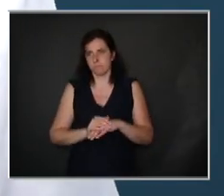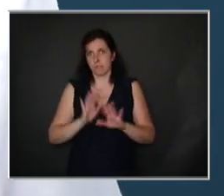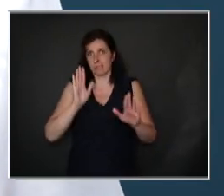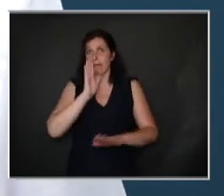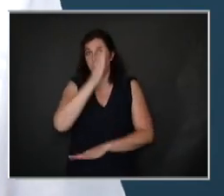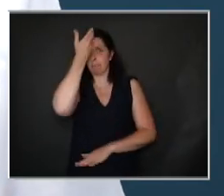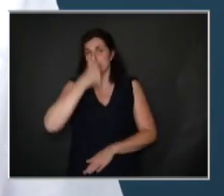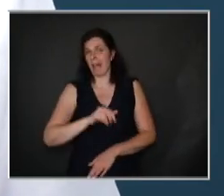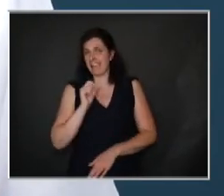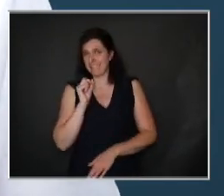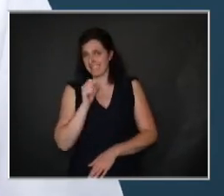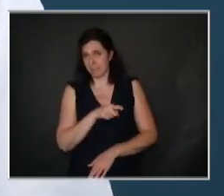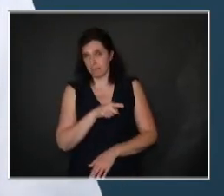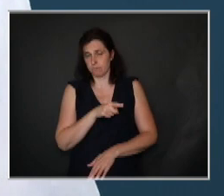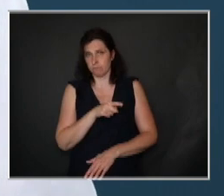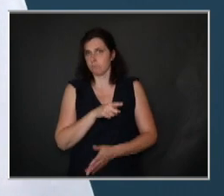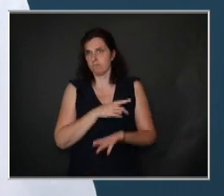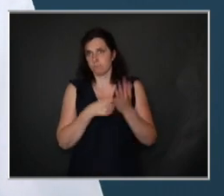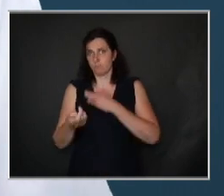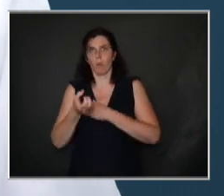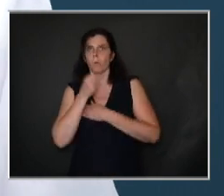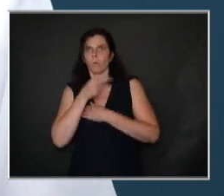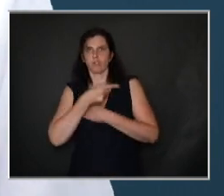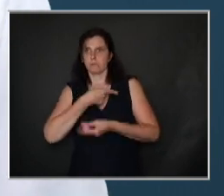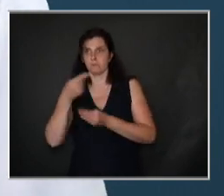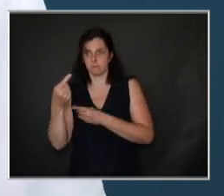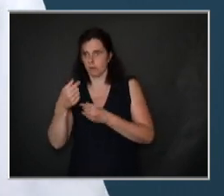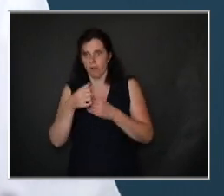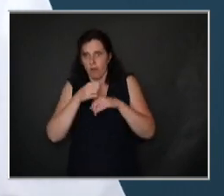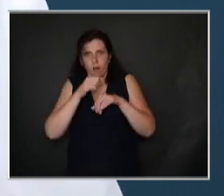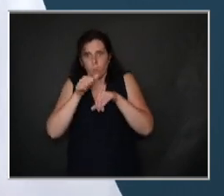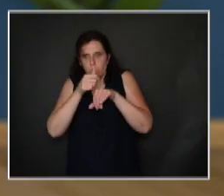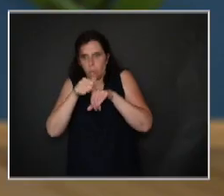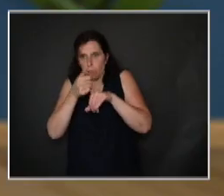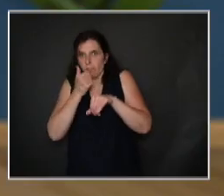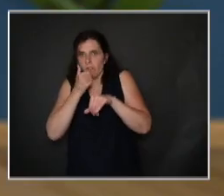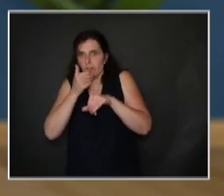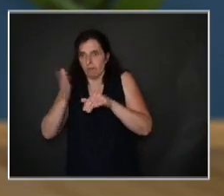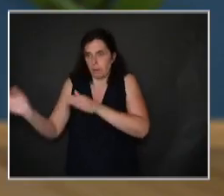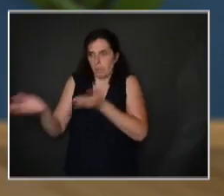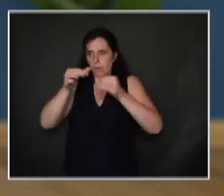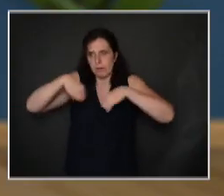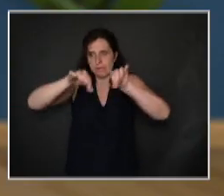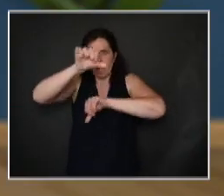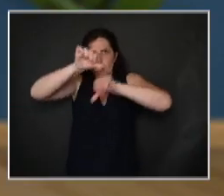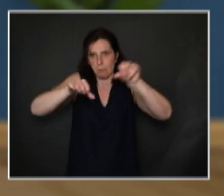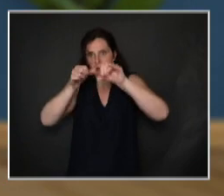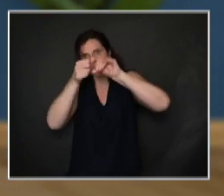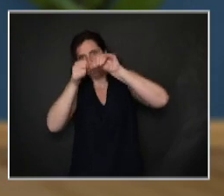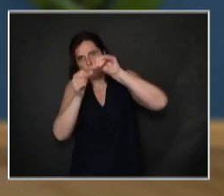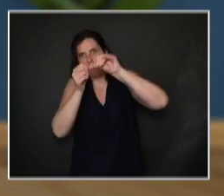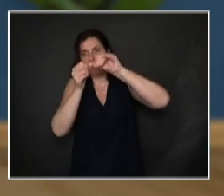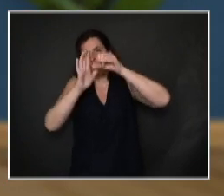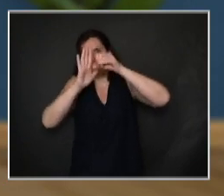paralysies-là, ça conduit directement aux urgences. On n'a que quelques heures pour lever chirurgicalement la compression et éviter que